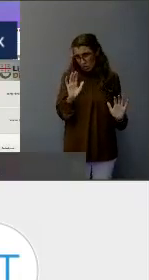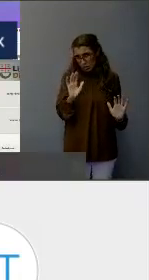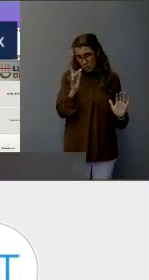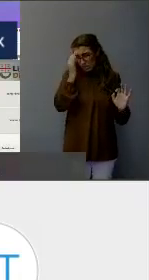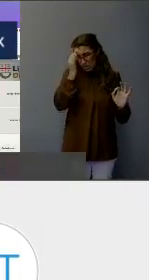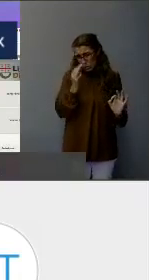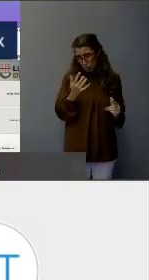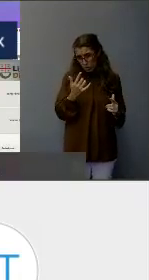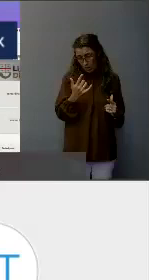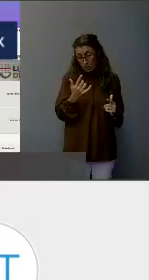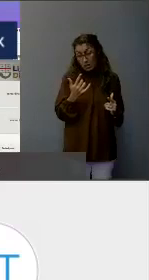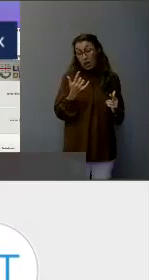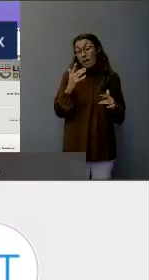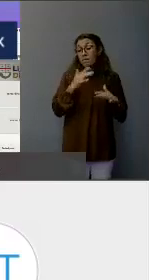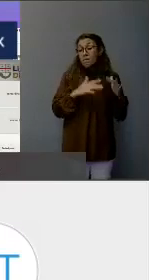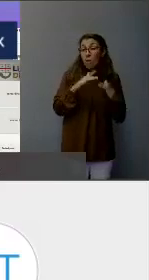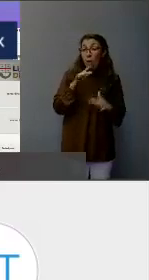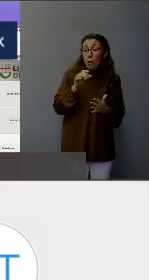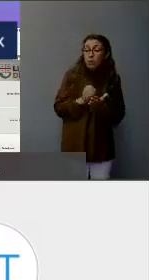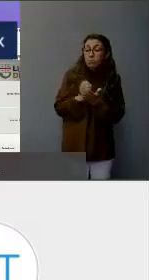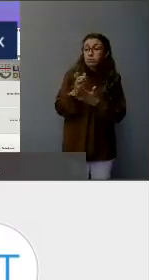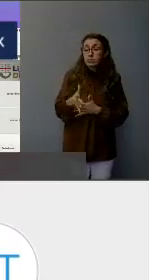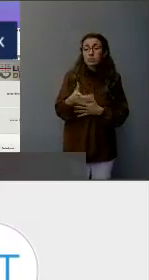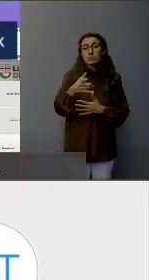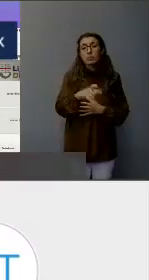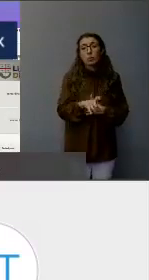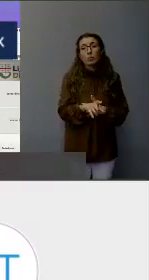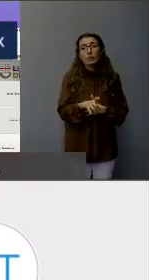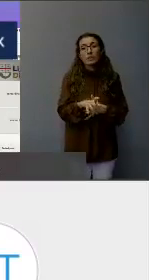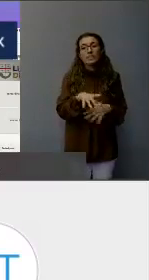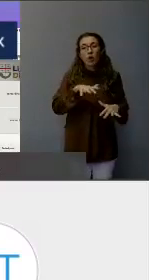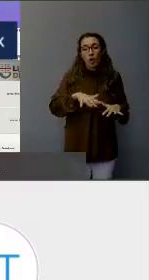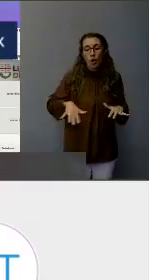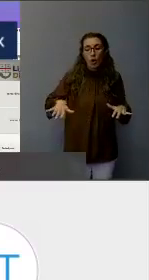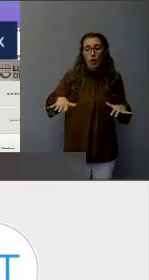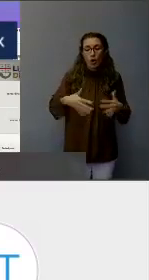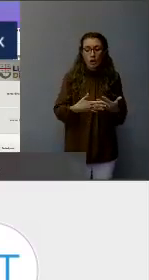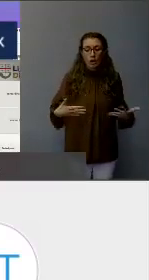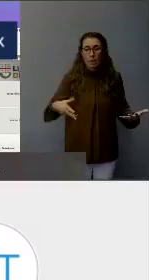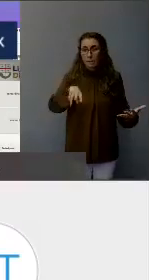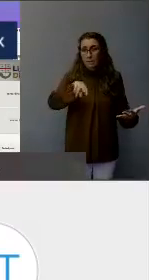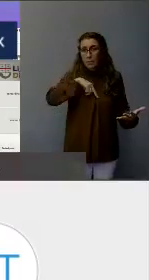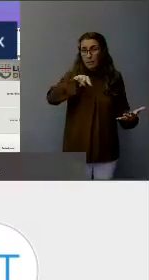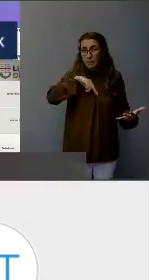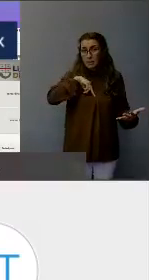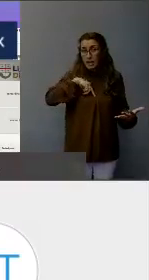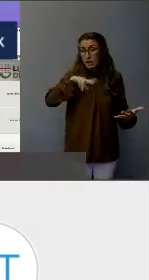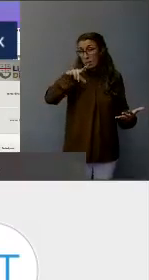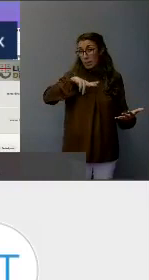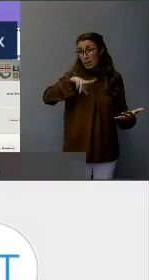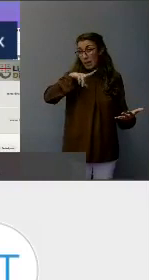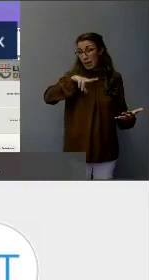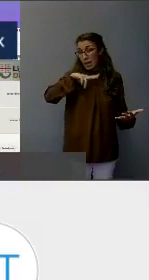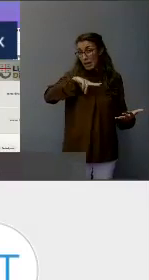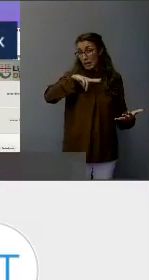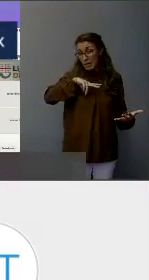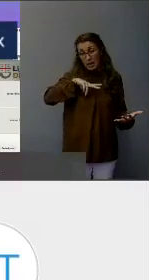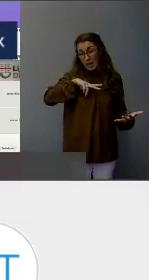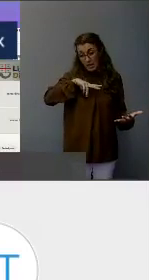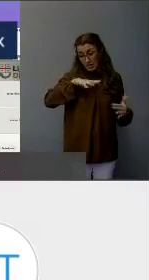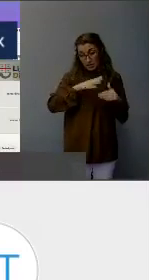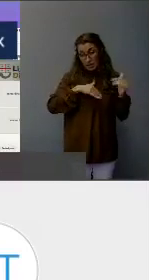probabilmente il soggetto proprietario della leggenda allora sperava di poter realizzare qualcosa che non fosse